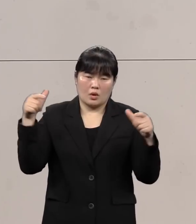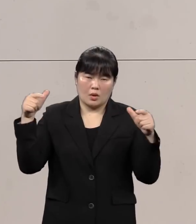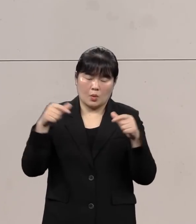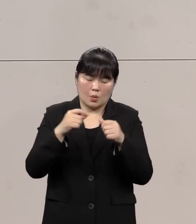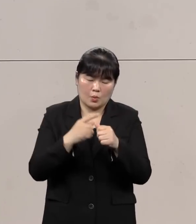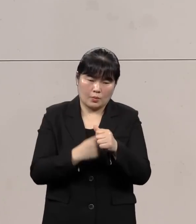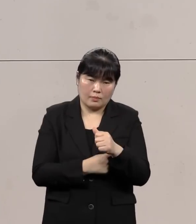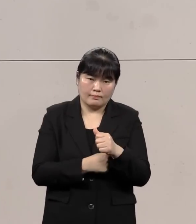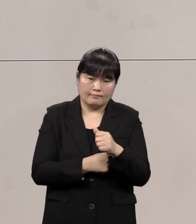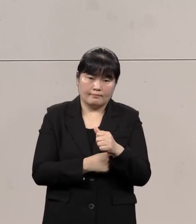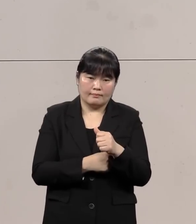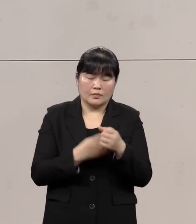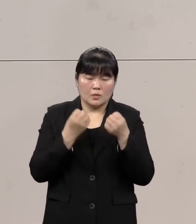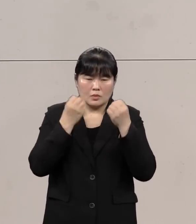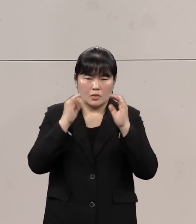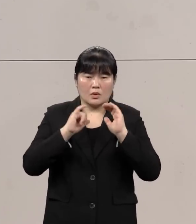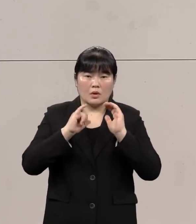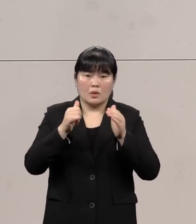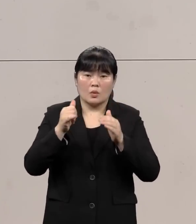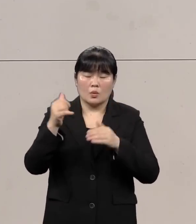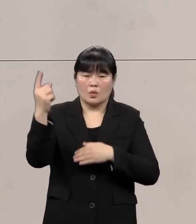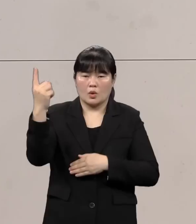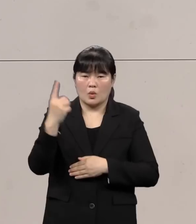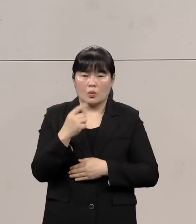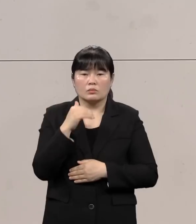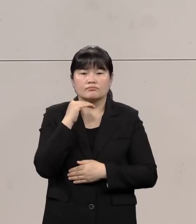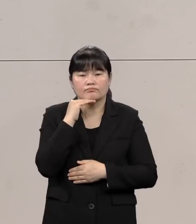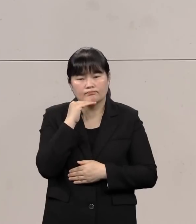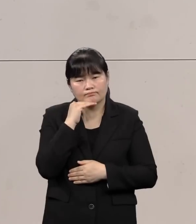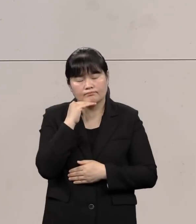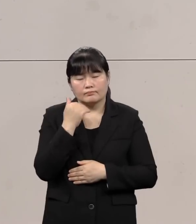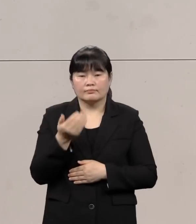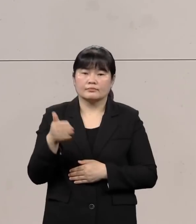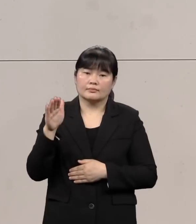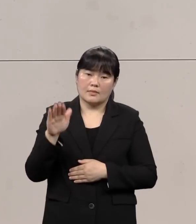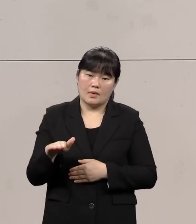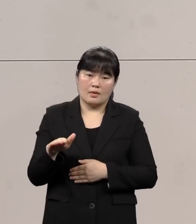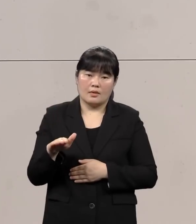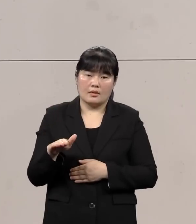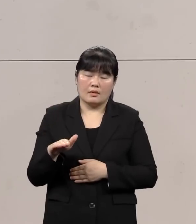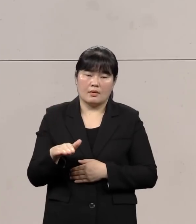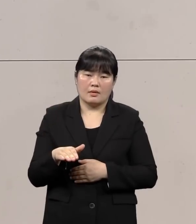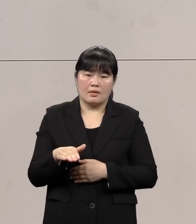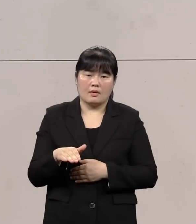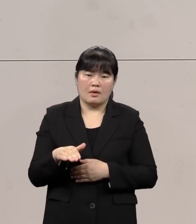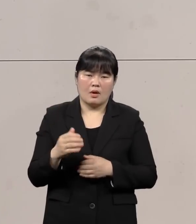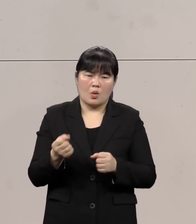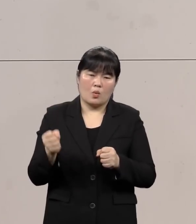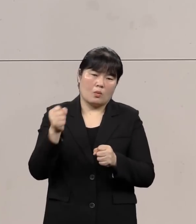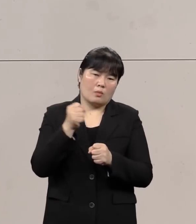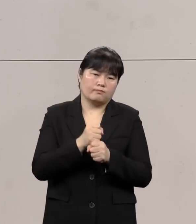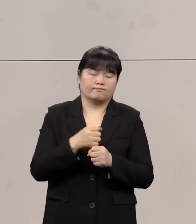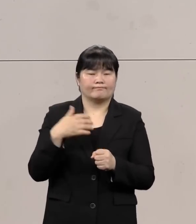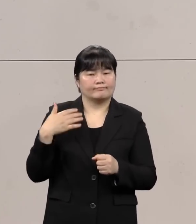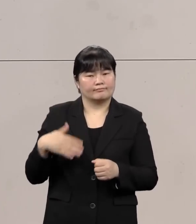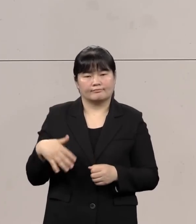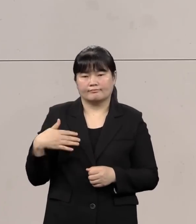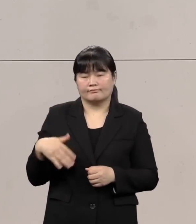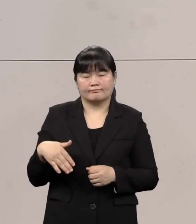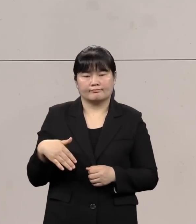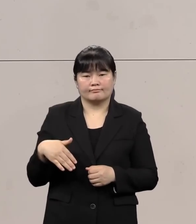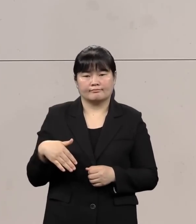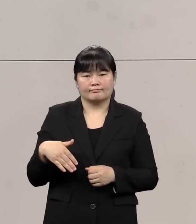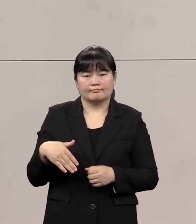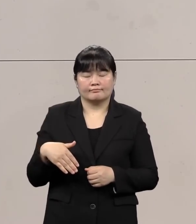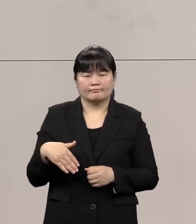코로나19의 위기가 잦아들고 뉴 노멀의 시대를 살게 될 것이라고 하지만 온전한 회복은 아직 기대할